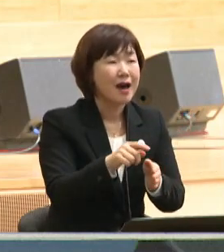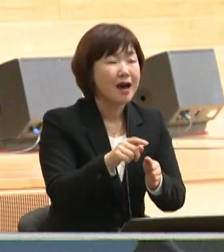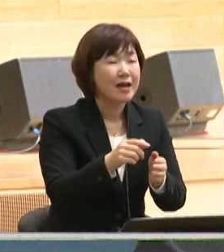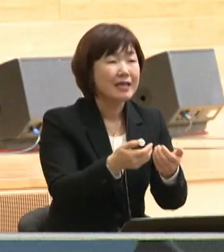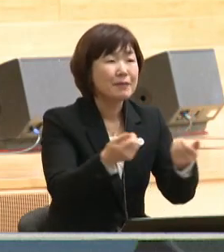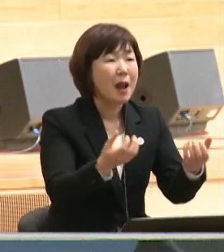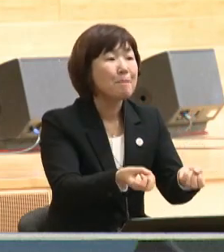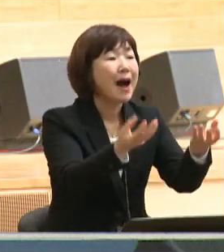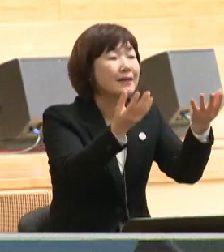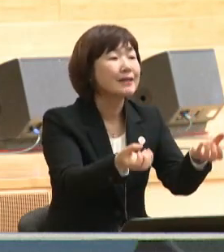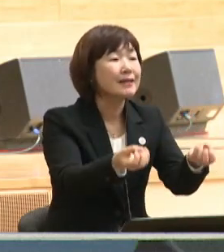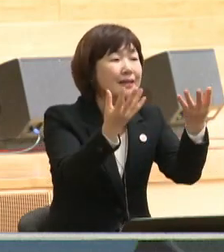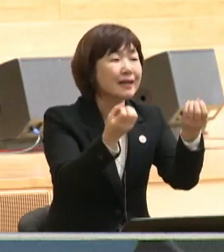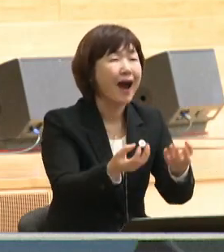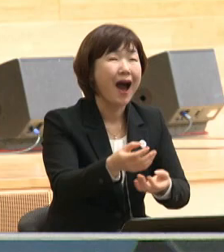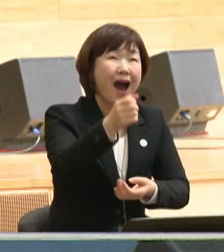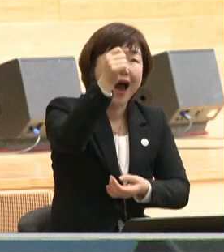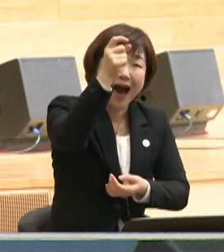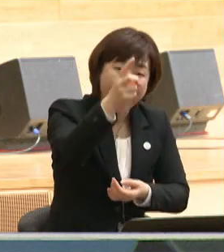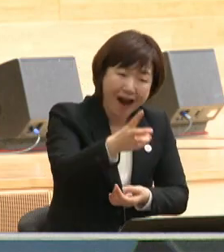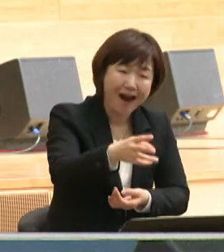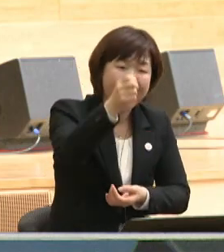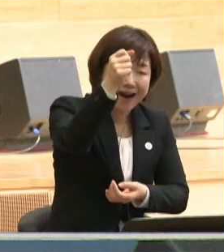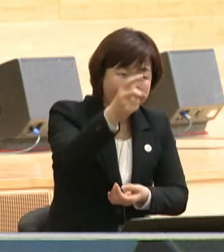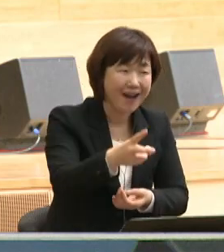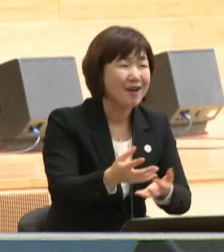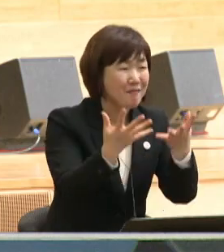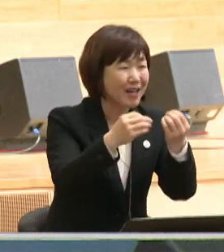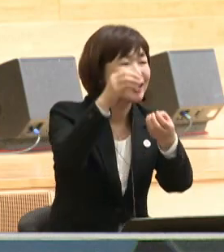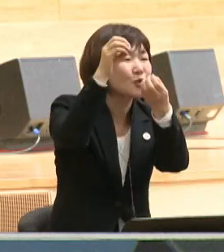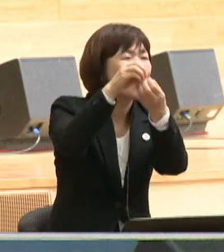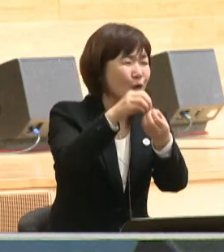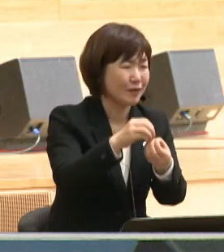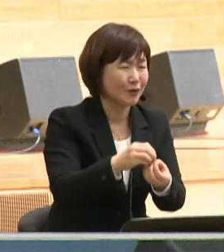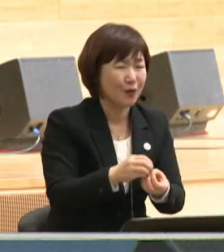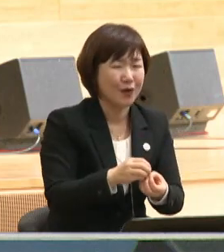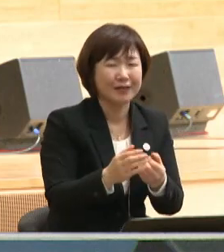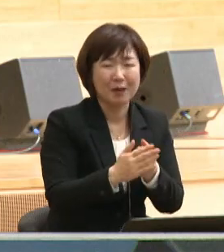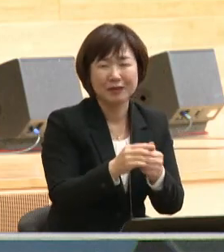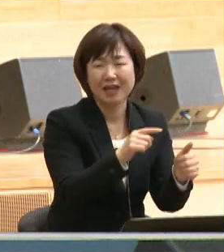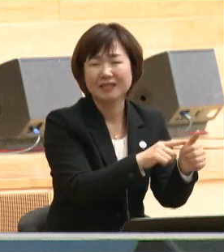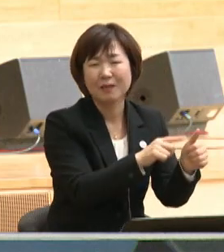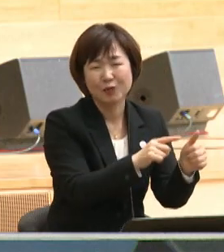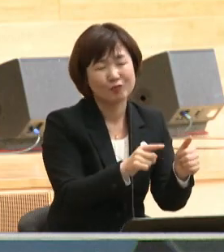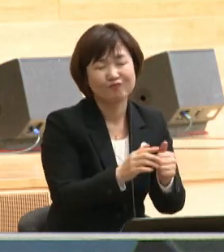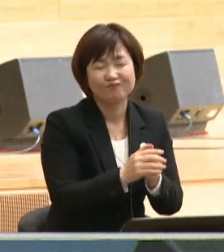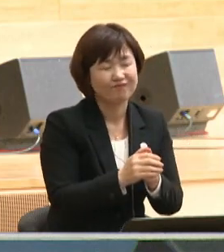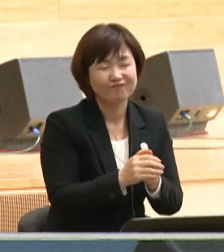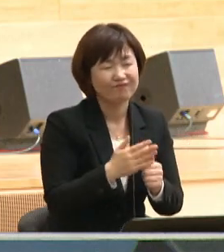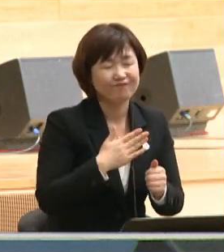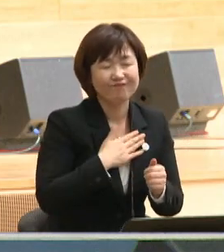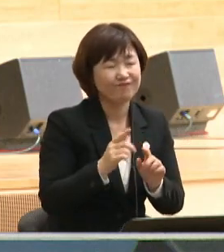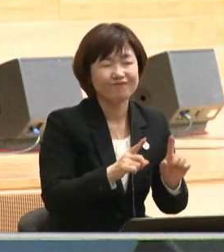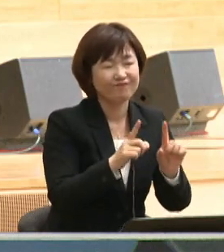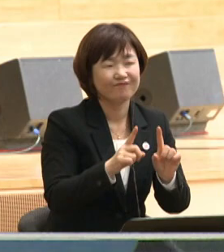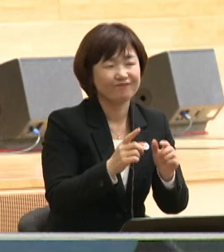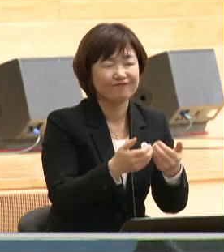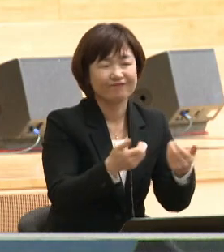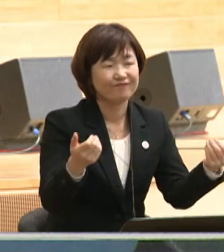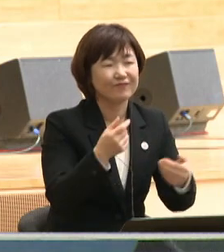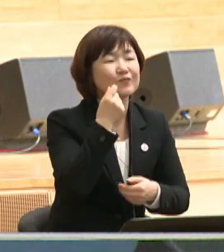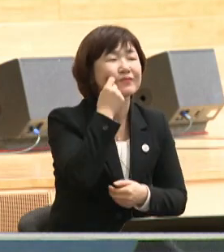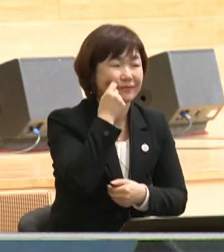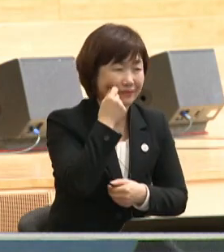이별 파티를 해야 되는 풍습이 있었다고 합니다 다시 말해서이 사람 역시도 자기 생활에 얽매여 있는 사람인